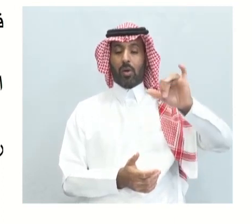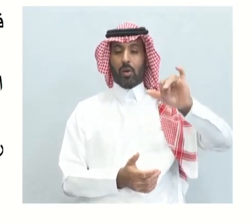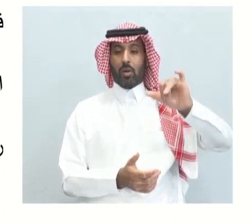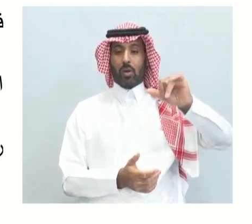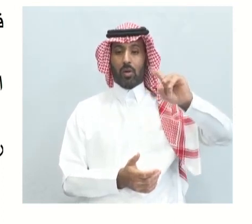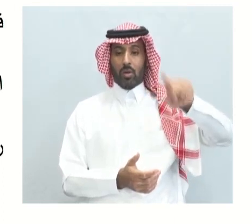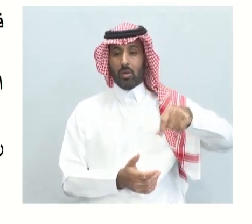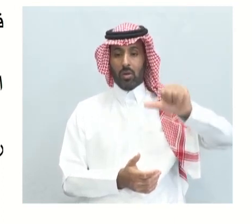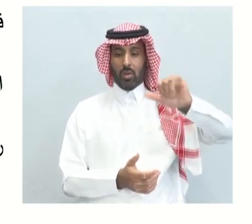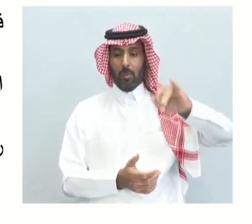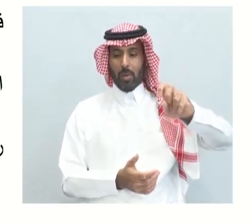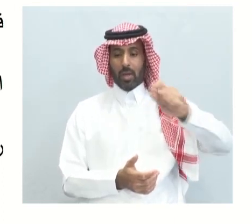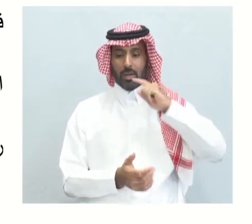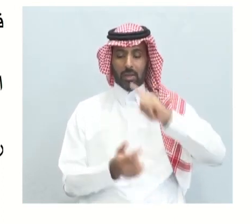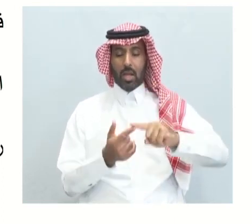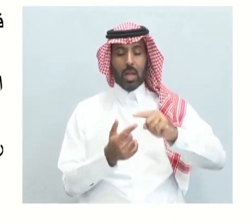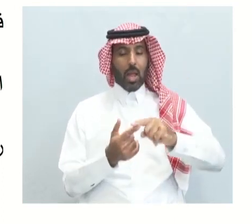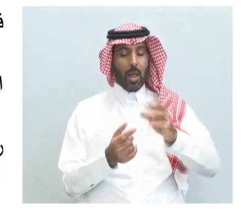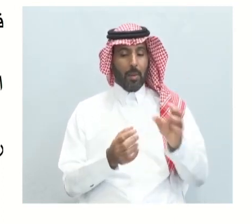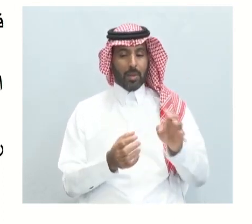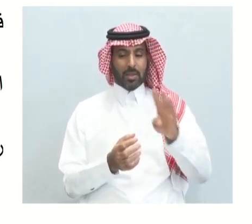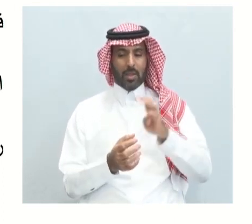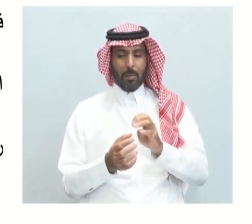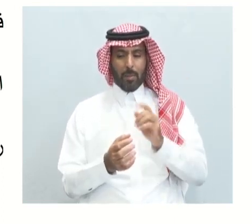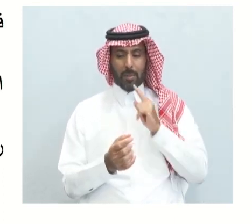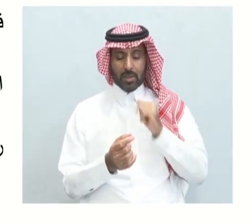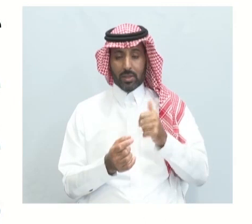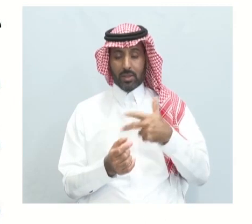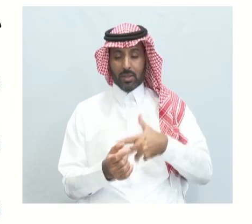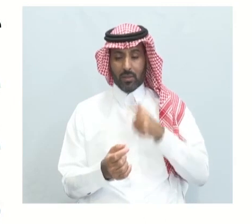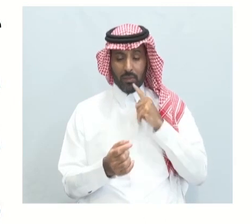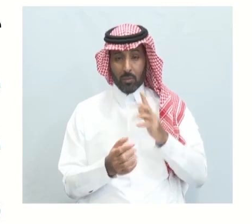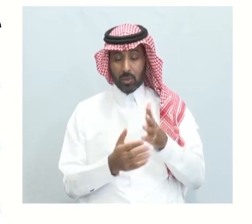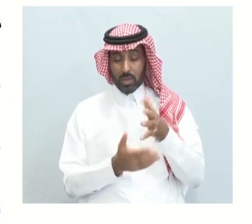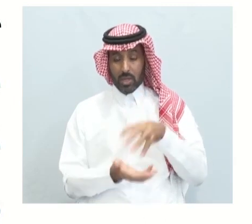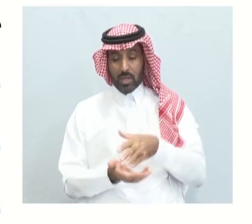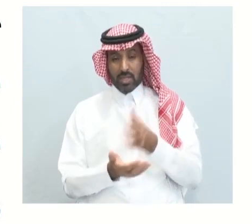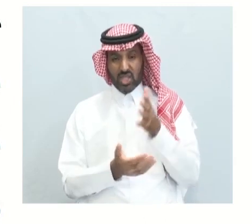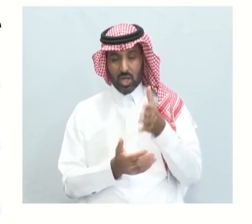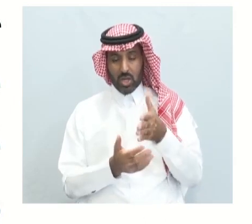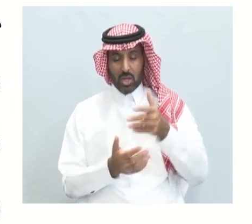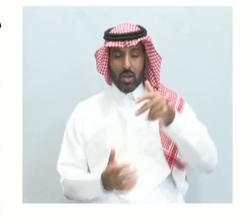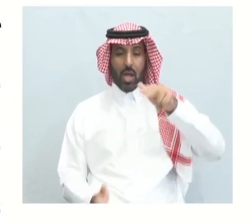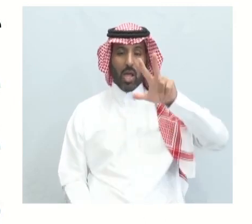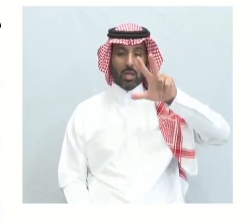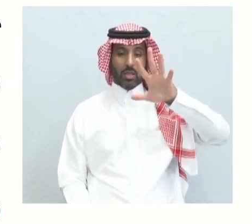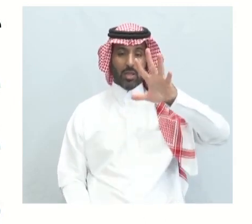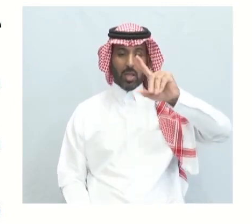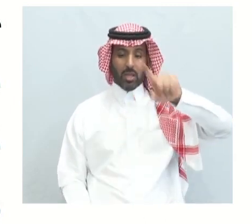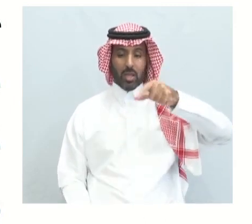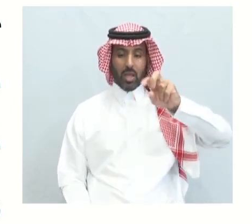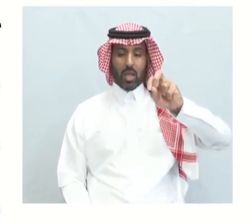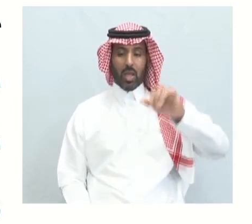مكان لاخر ويبلغ حوالي 490 متر في المنطقه الشرقيه بعد ذلك تطرقنا لتكوين الدمام